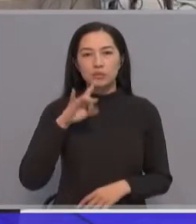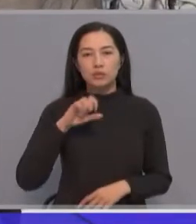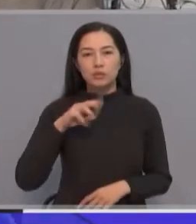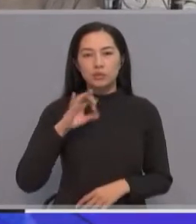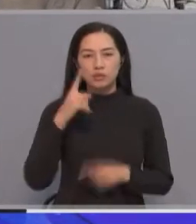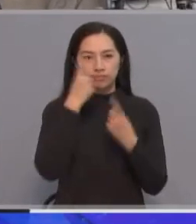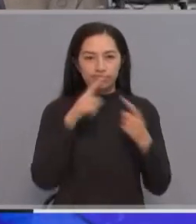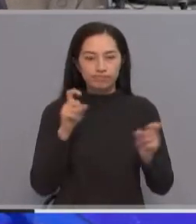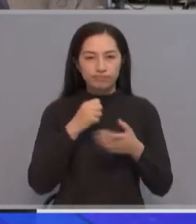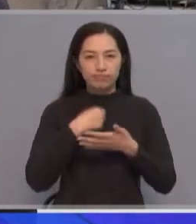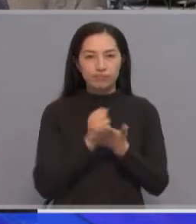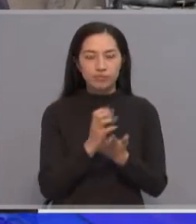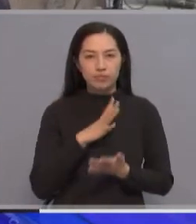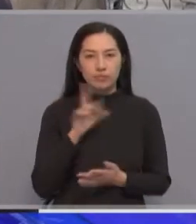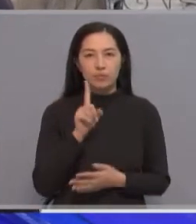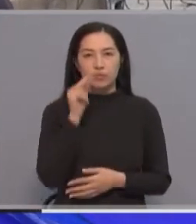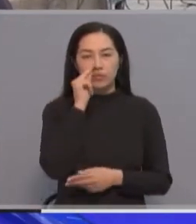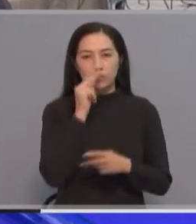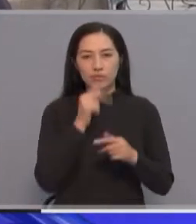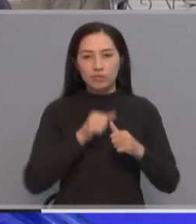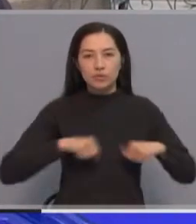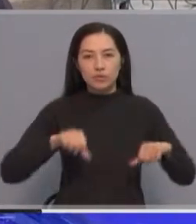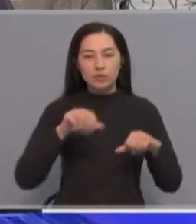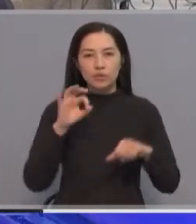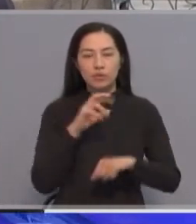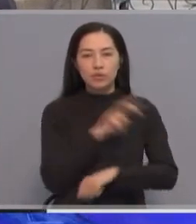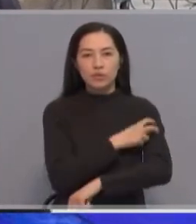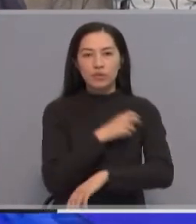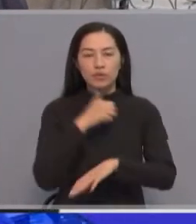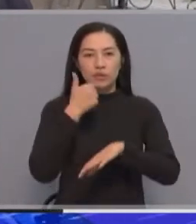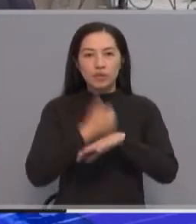қаулы шығарылды. Шымкент қаласының бас мемлекеттік